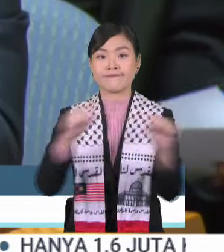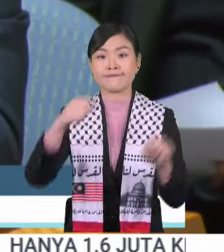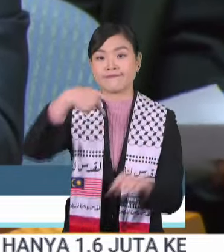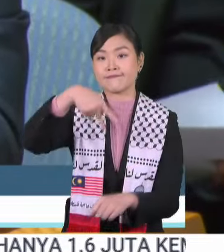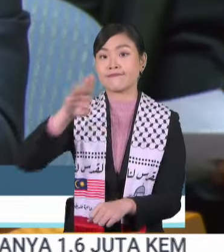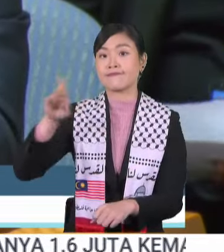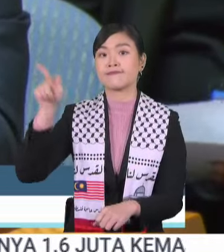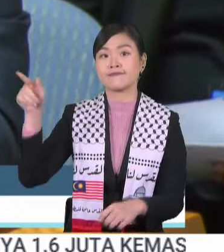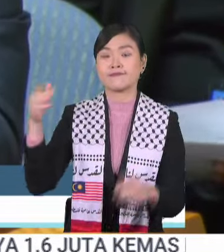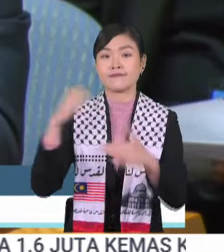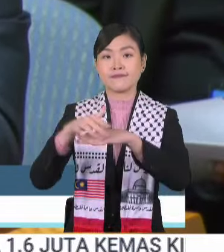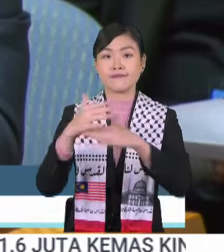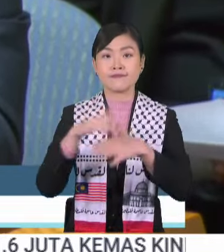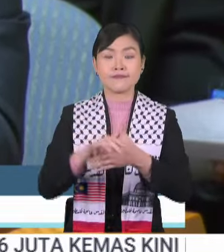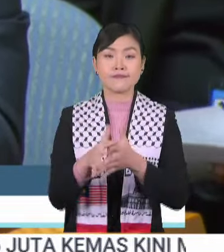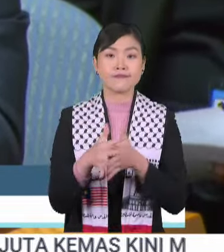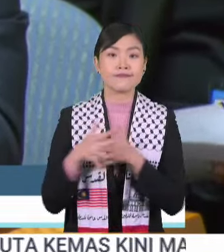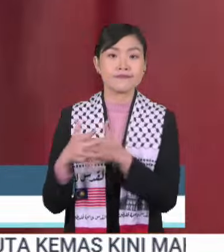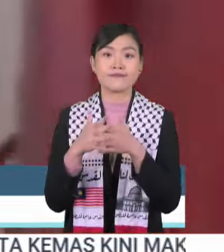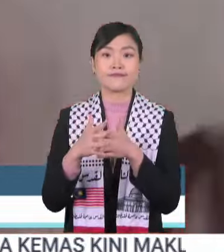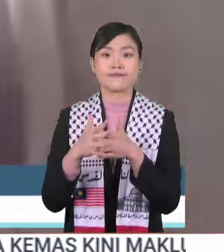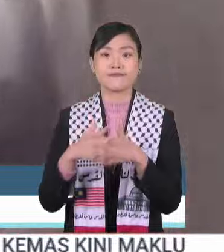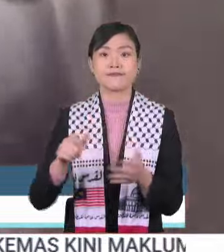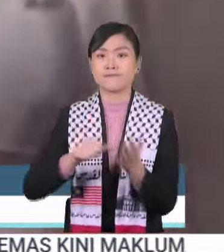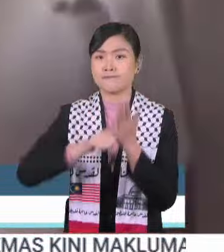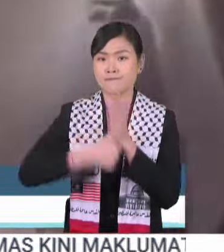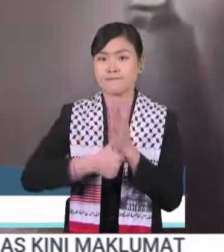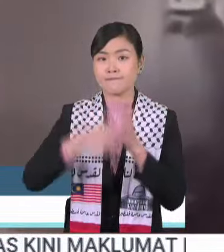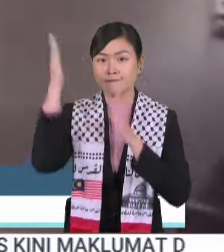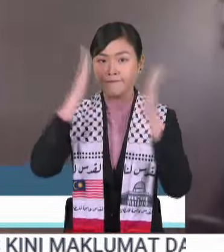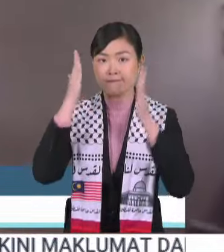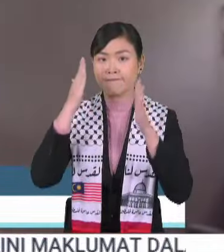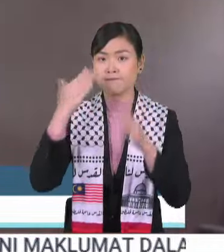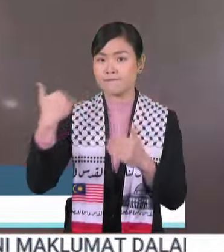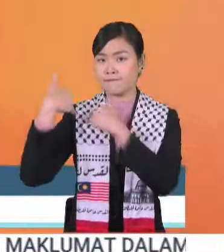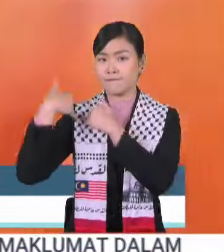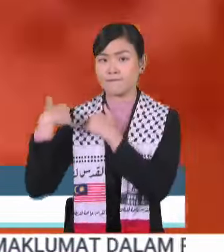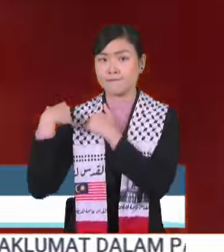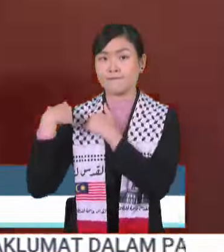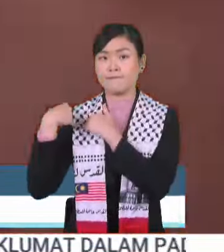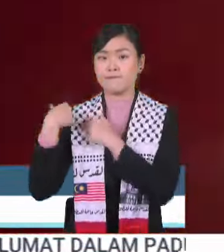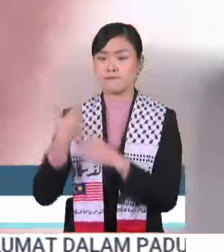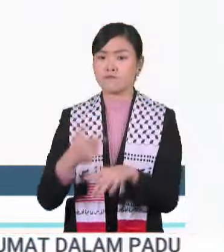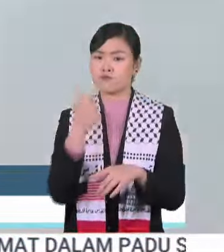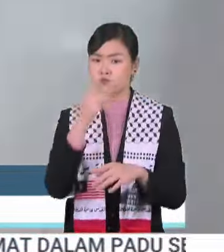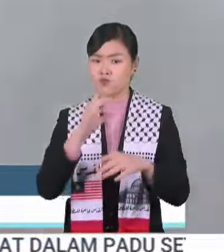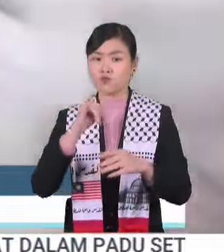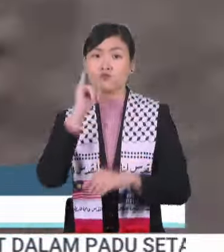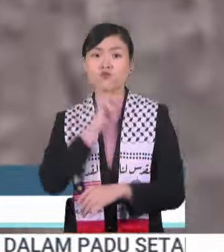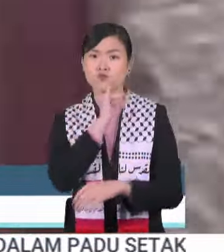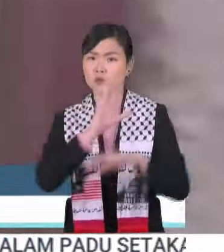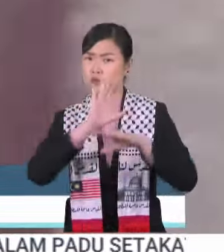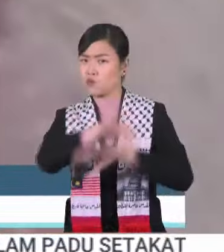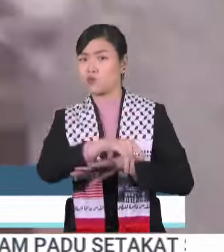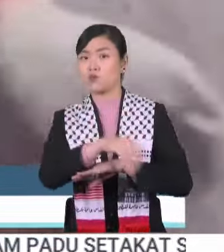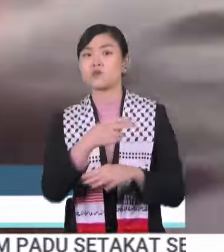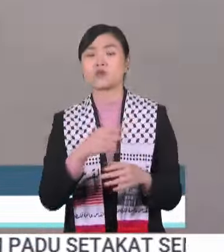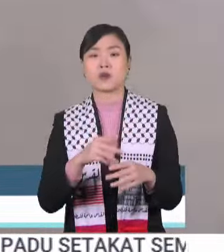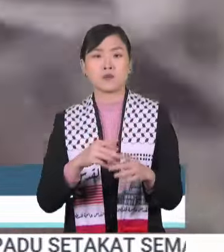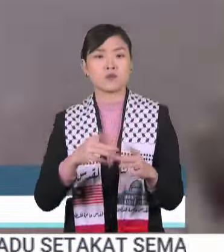York pagi tadi menegaskan Malaysia menuntut akauntabiliti atas pencabulan jelas Israel ke atas undang-undang